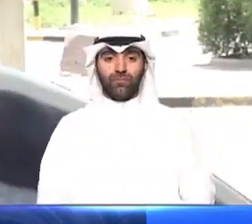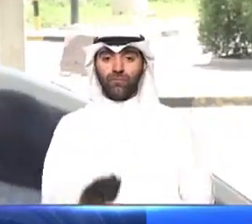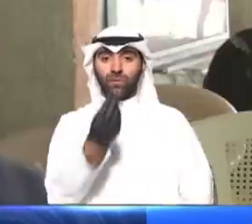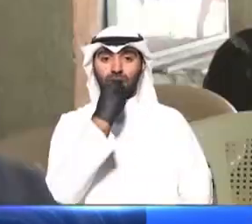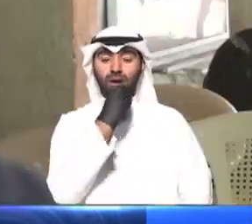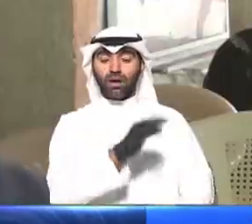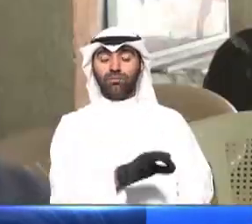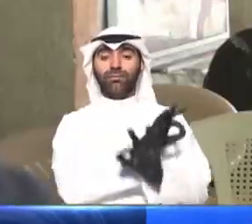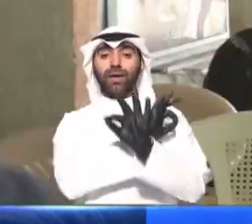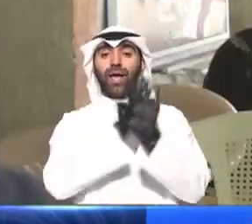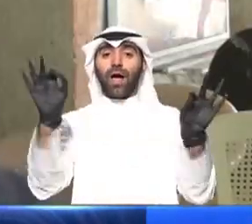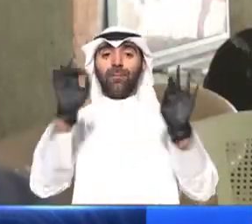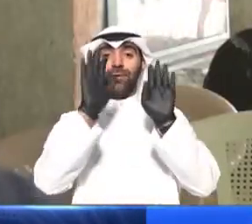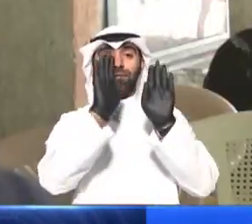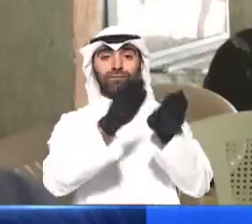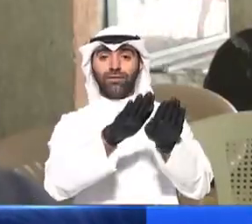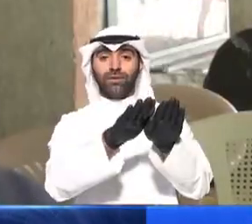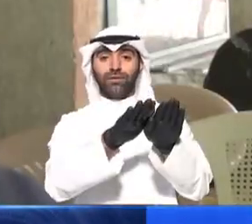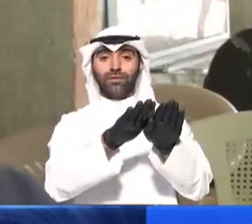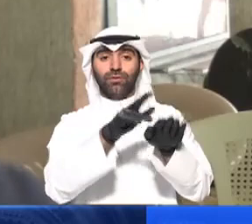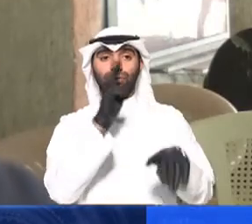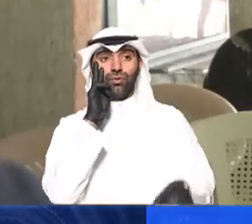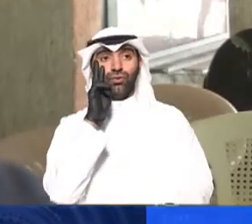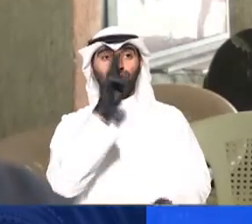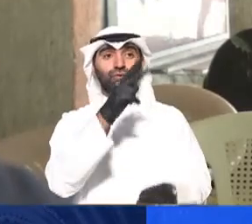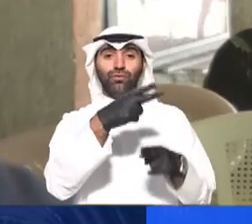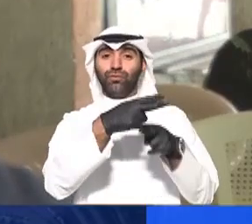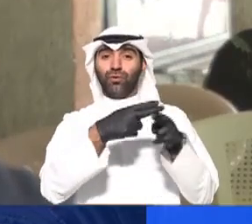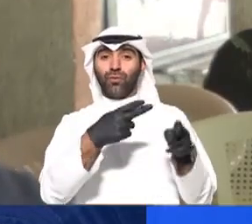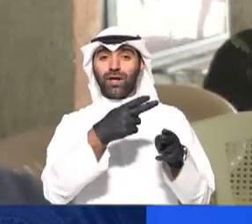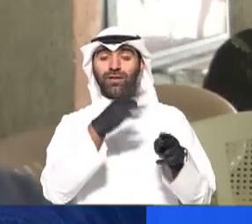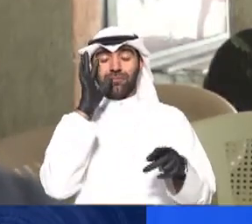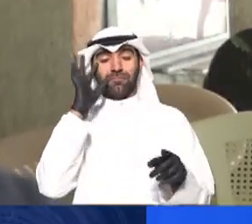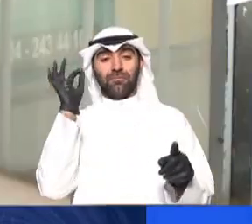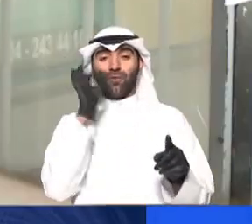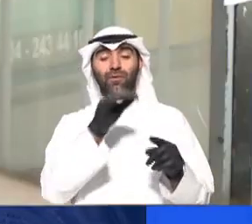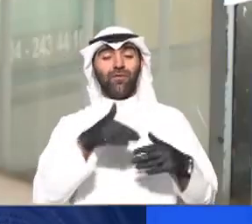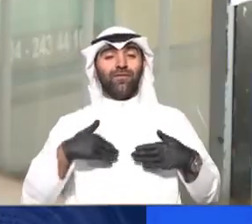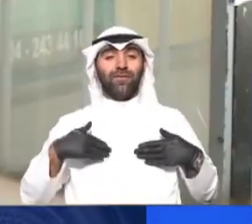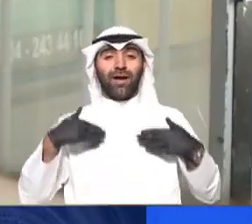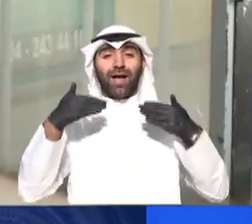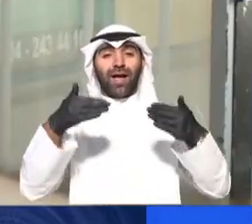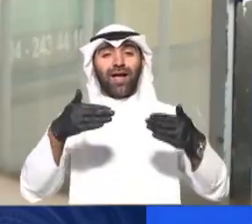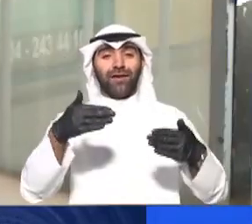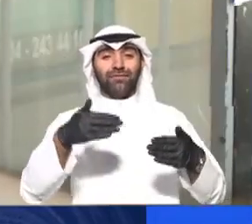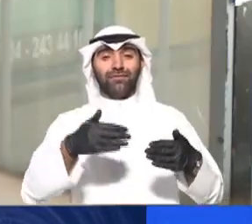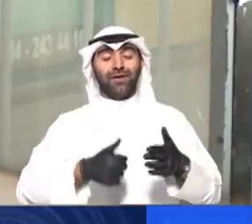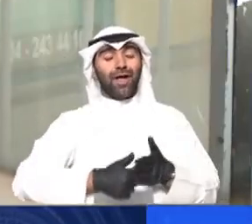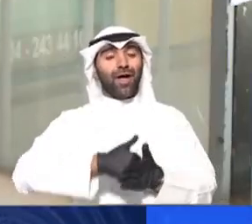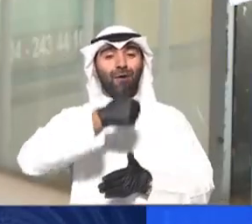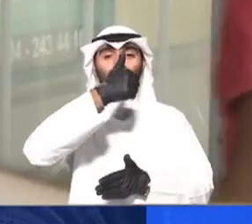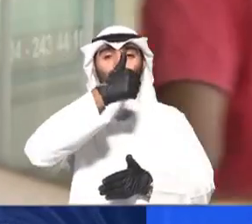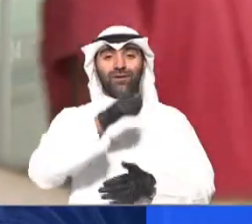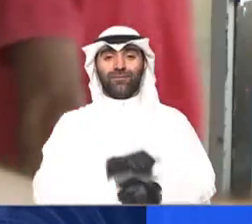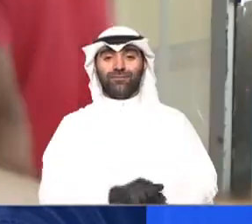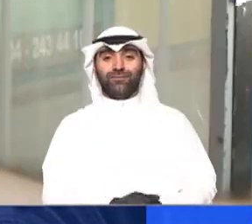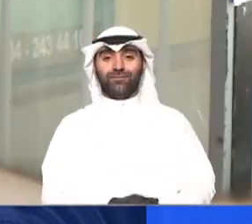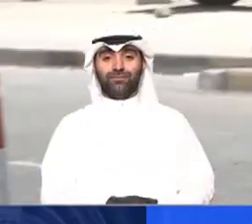حاجة ناقصة. الكويت الصراحة بلد الصراحة الإنسانية وبلد الأمن والأمان. جميع المواد الغذائية موجودة،